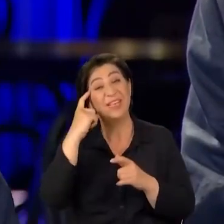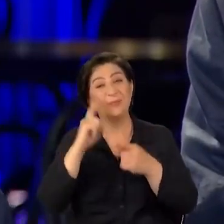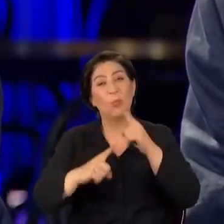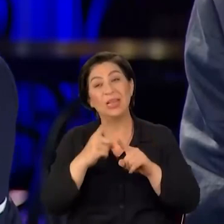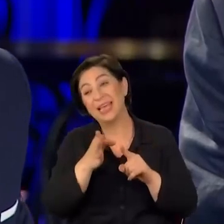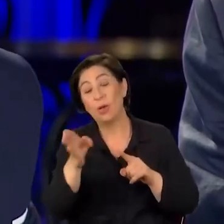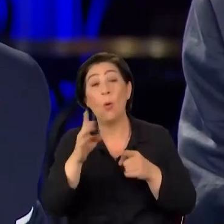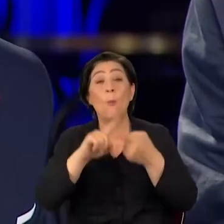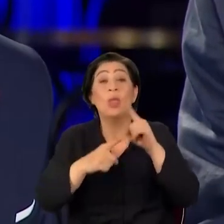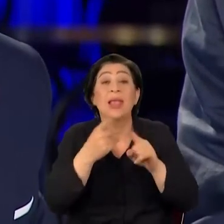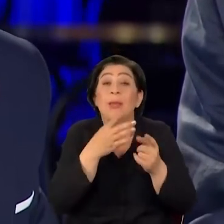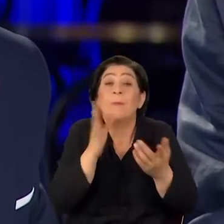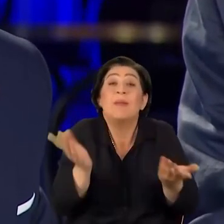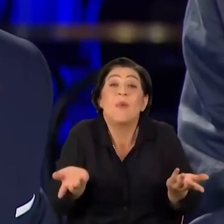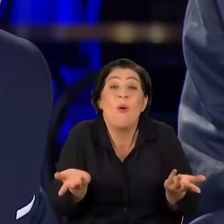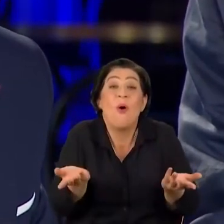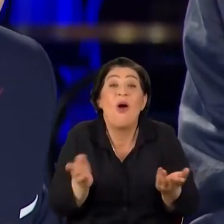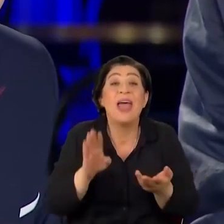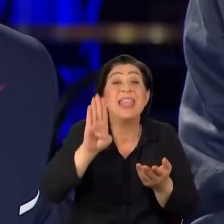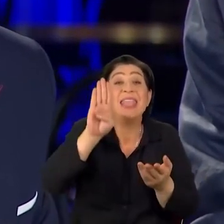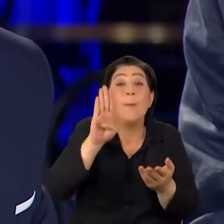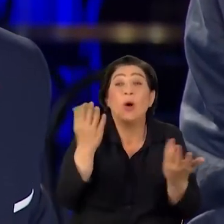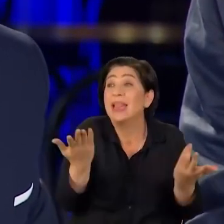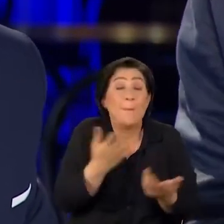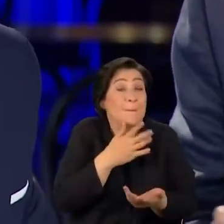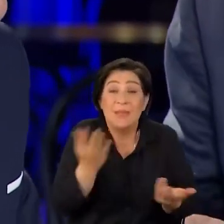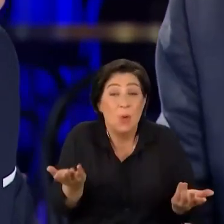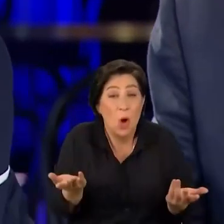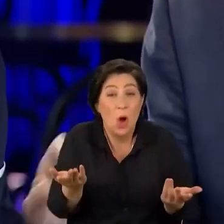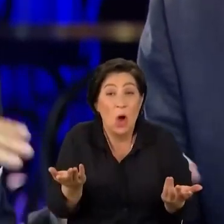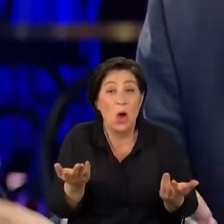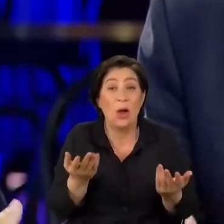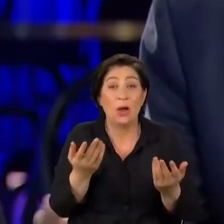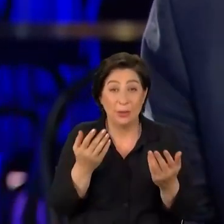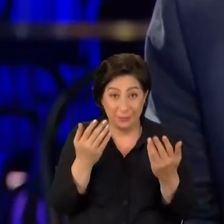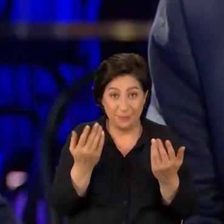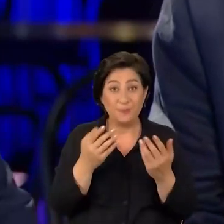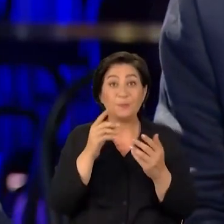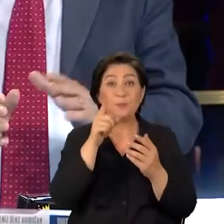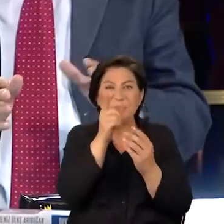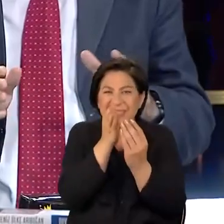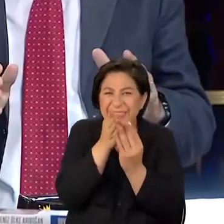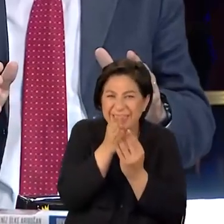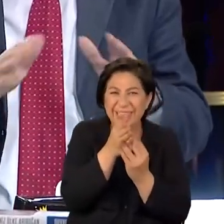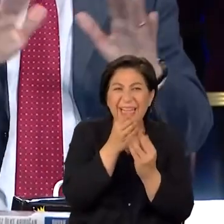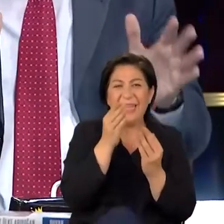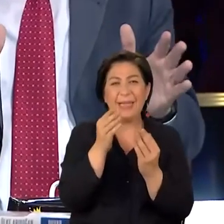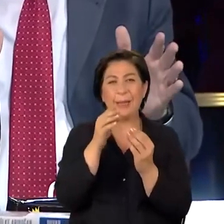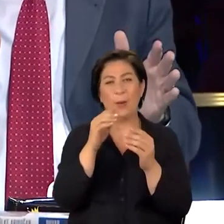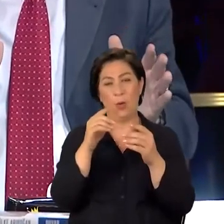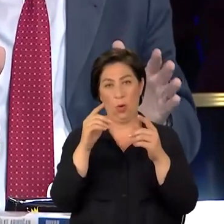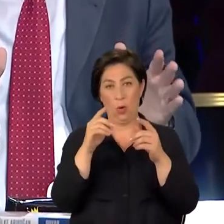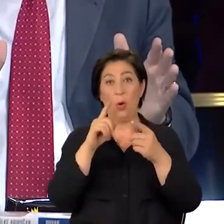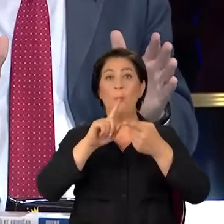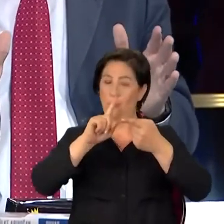Neden? Politikayı bilmiyor. Demokrasiyi bilmiyor. Buraya demokrasini... şöyle bir saplama yapabilir miyim? Tabii, buyurun. Şimdi politika bir